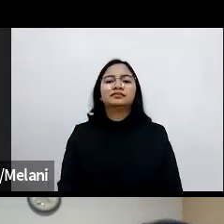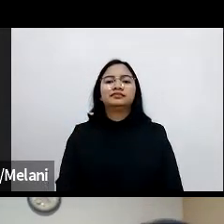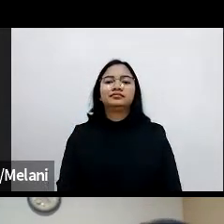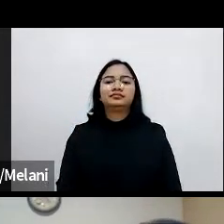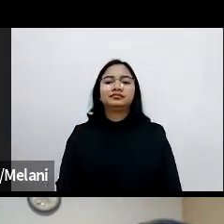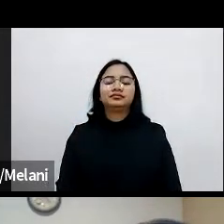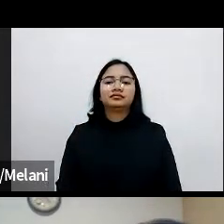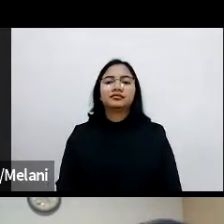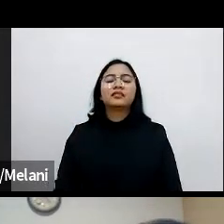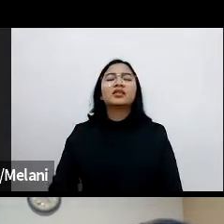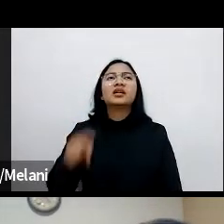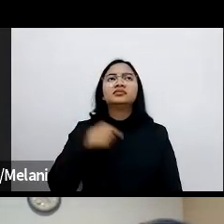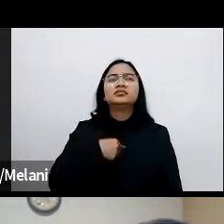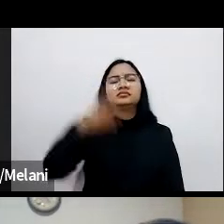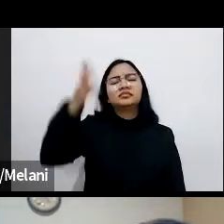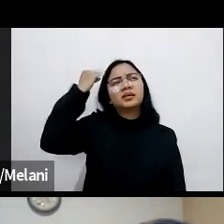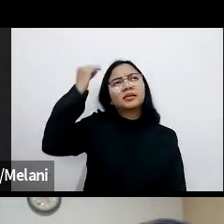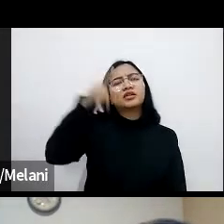sebagai